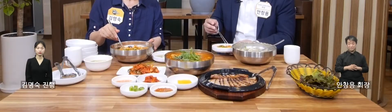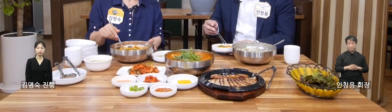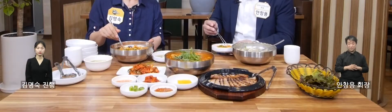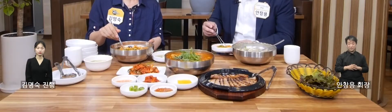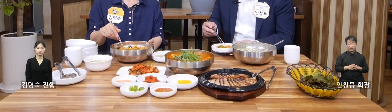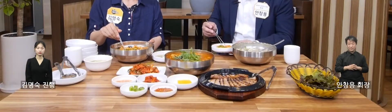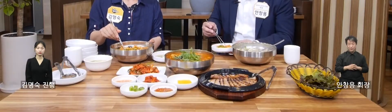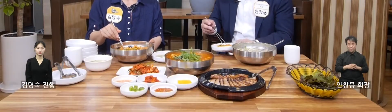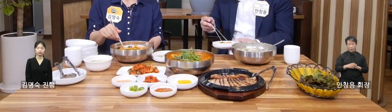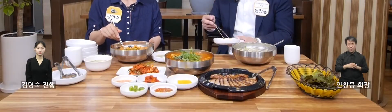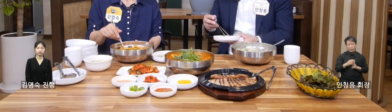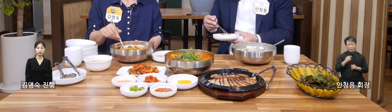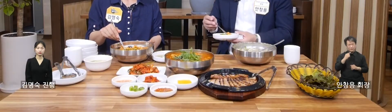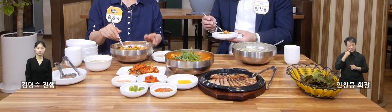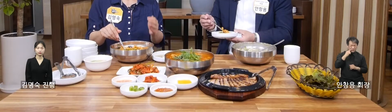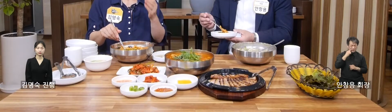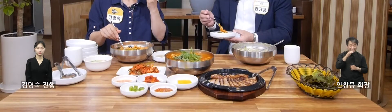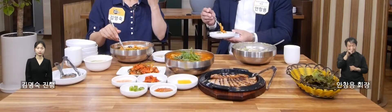새콤하네요.